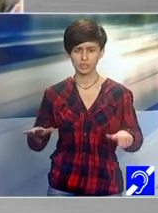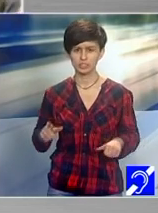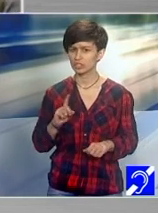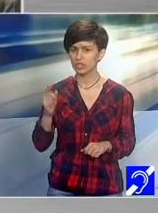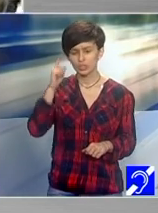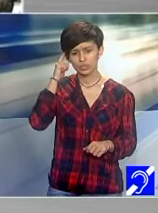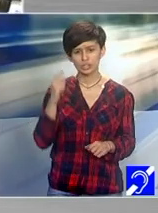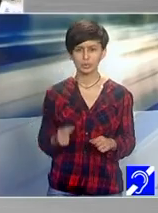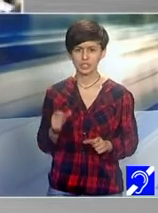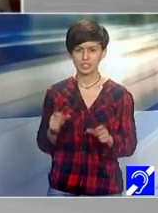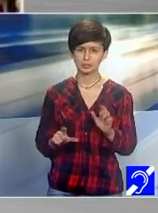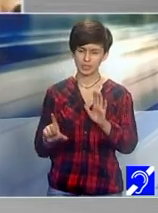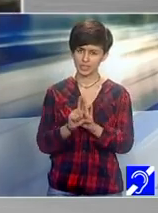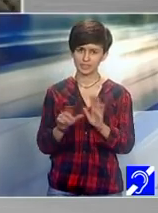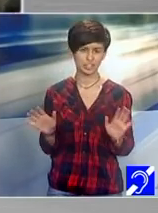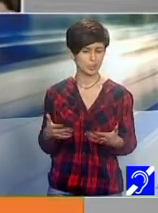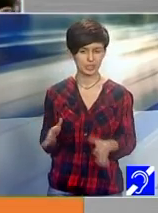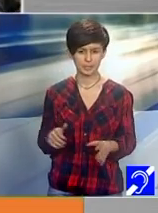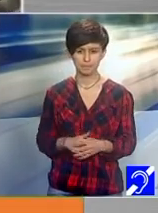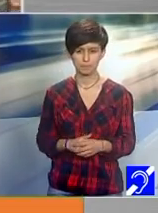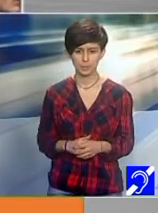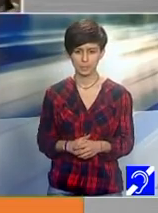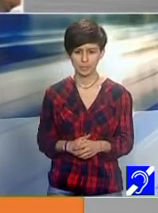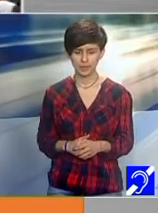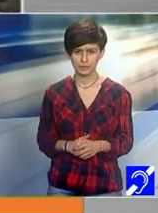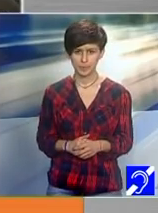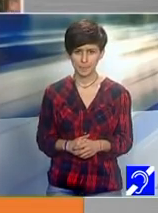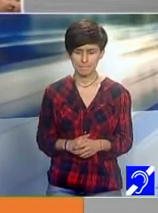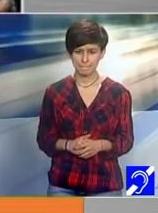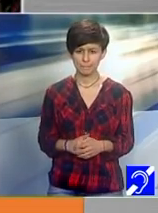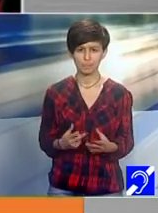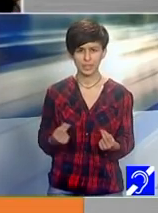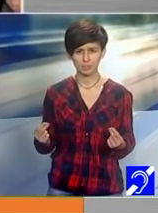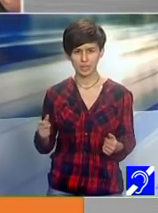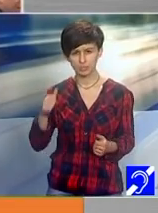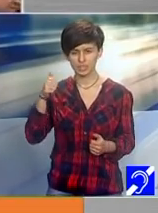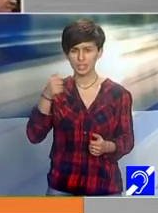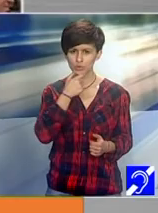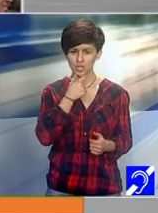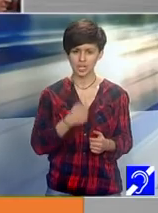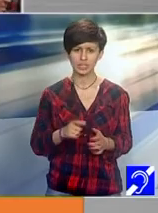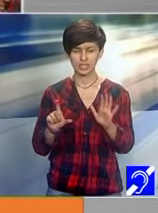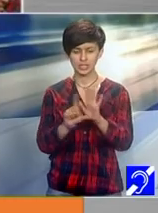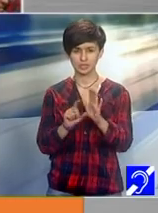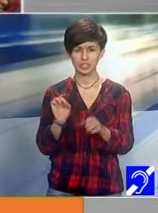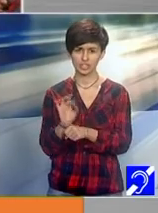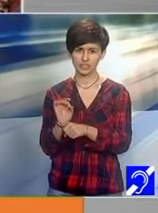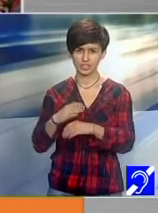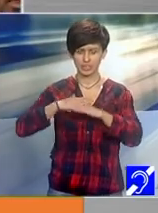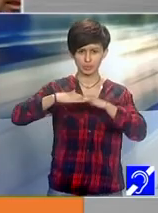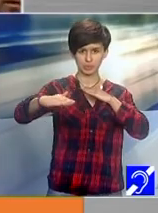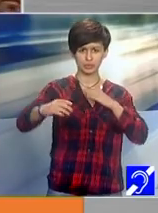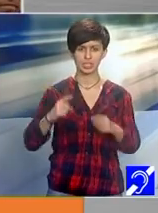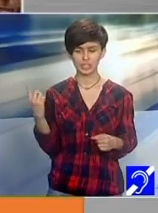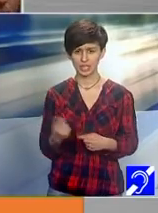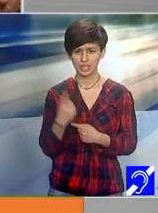nimic. Sistarea pe o durată de cel puțin un an de zile a legii vânzării pământurilor din România către străini. Al